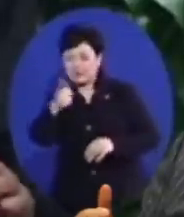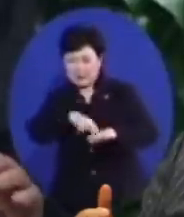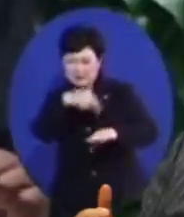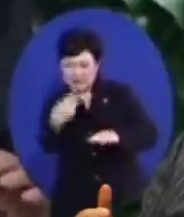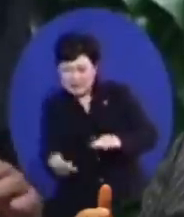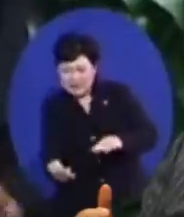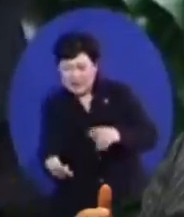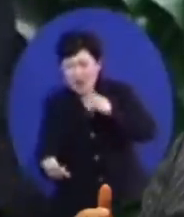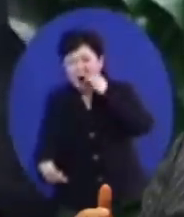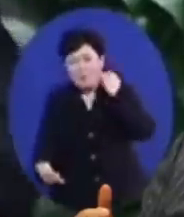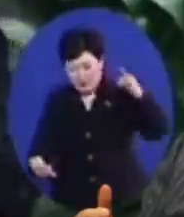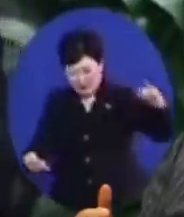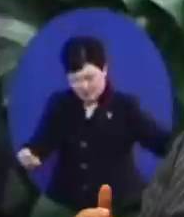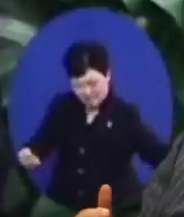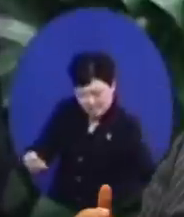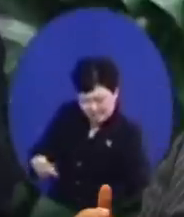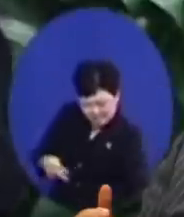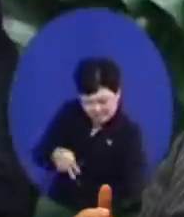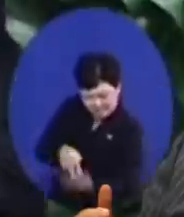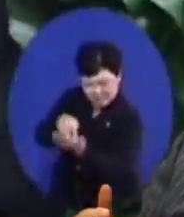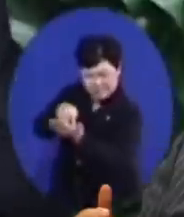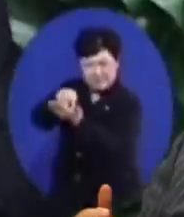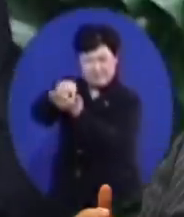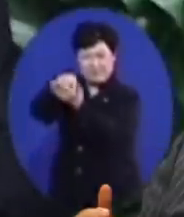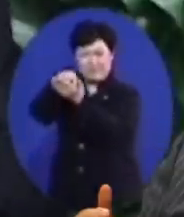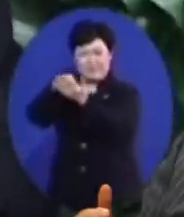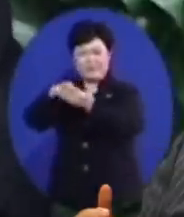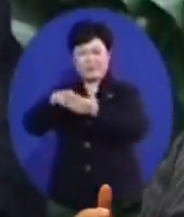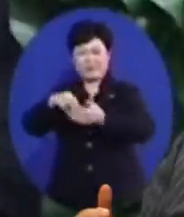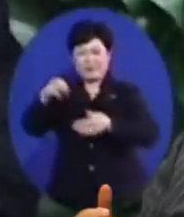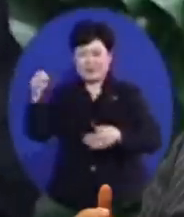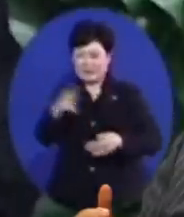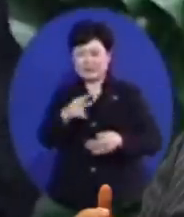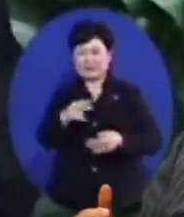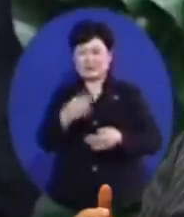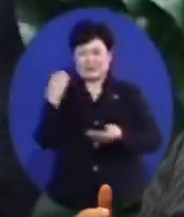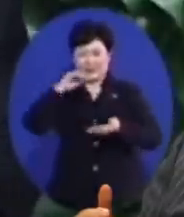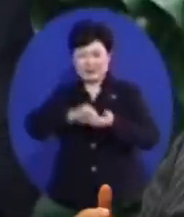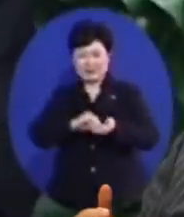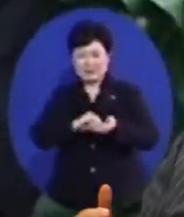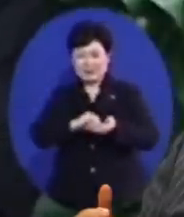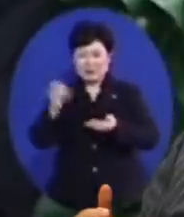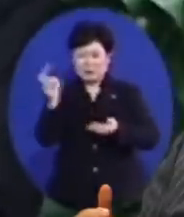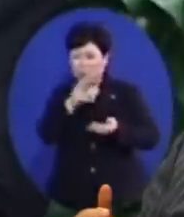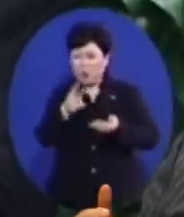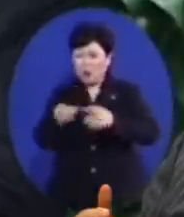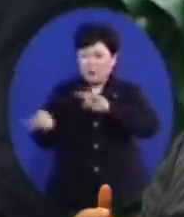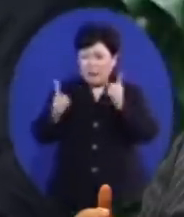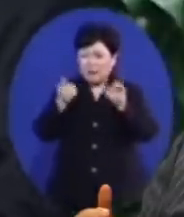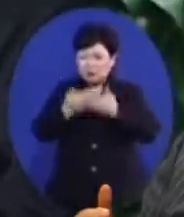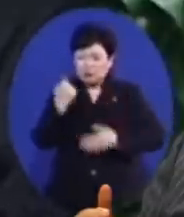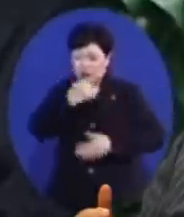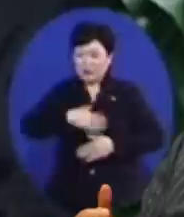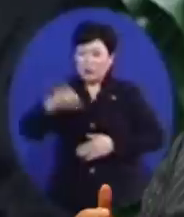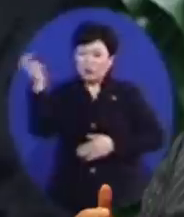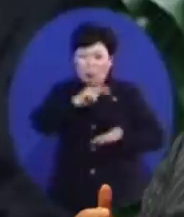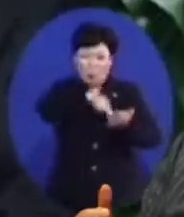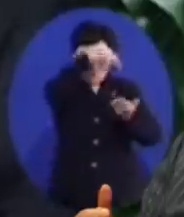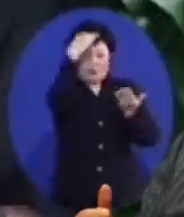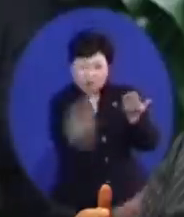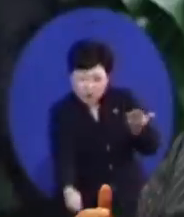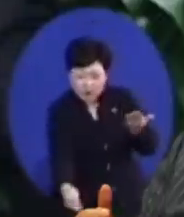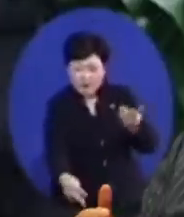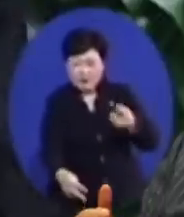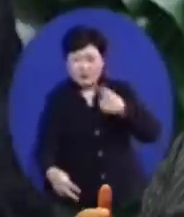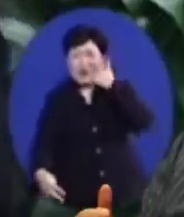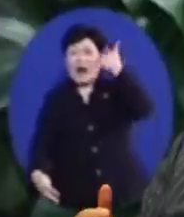어머니 독수리가 밑에 가서 떨어진 걸 받고, 받아서 살려줄 줄 알았는데 또 올라가서 또 떨어뜨립니다. 그럼